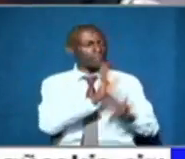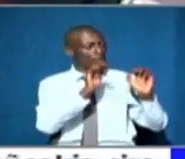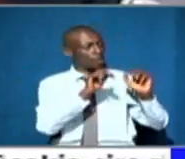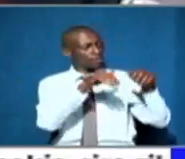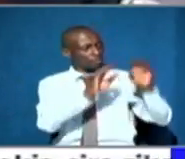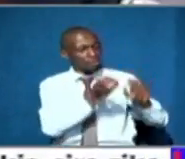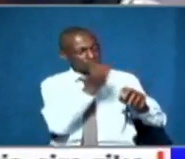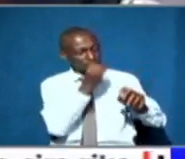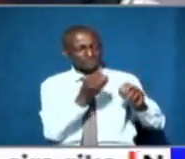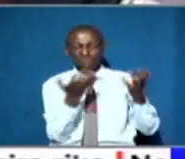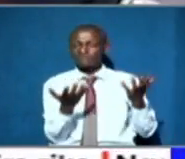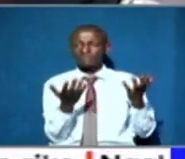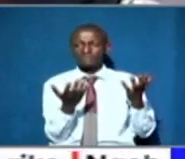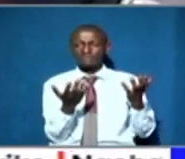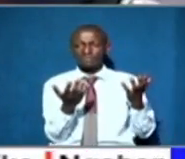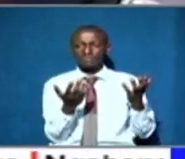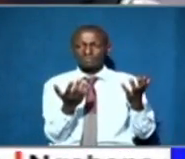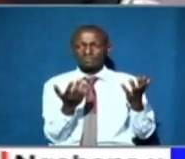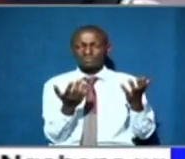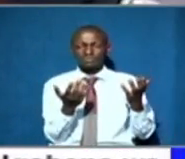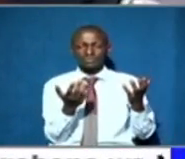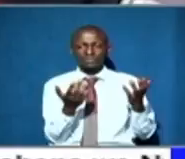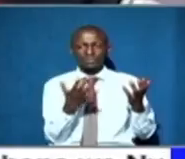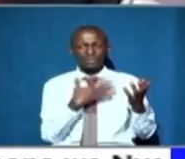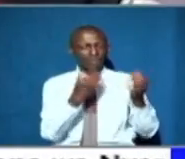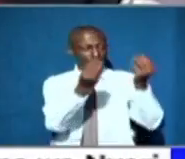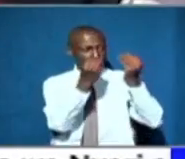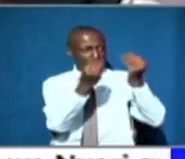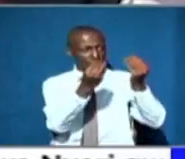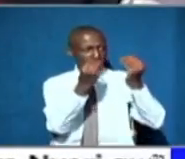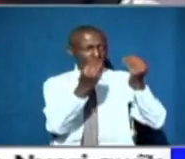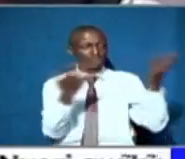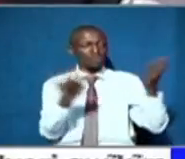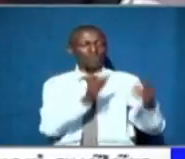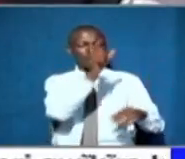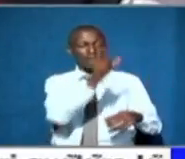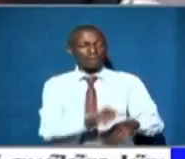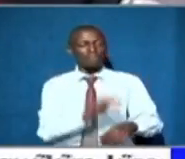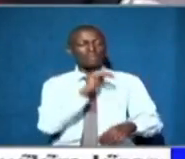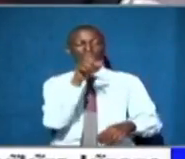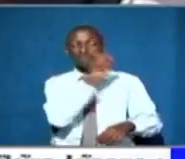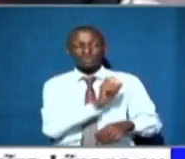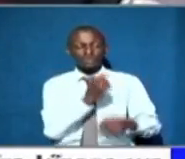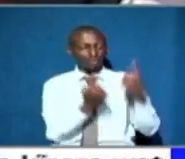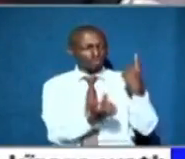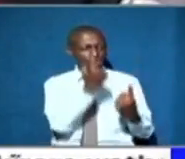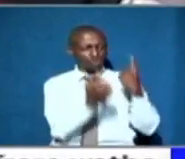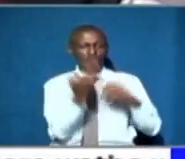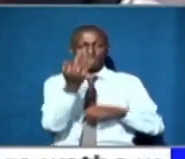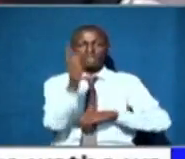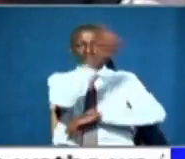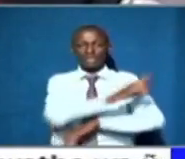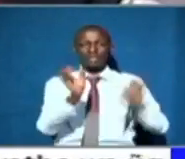maito nyuberi kwito diagirirwe rugo thiku ithatu kugukwe kugukweto